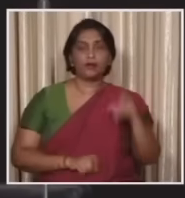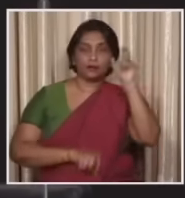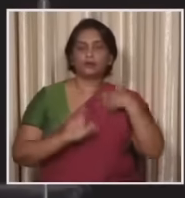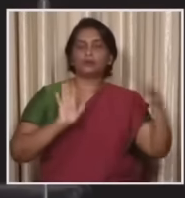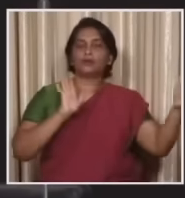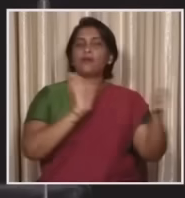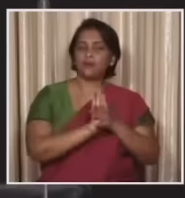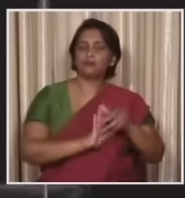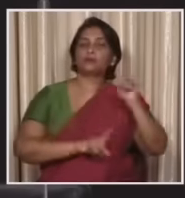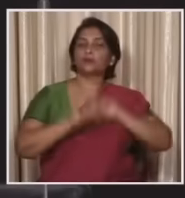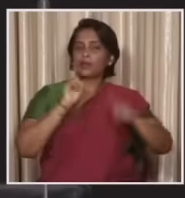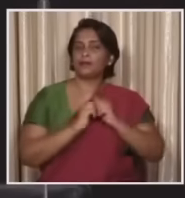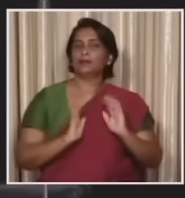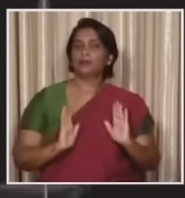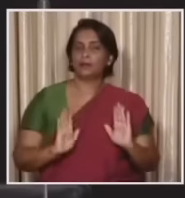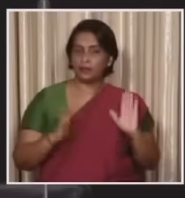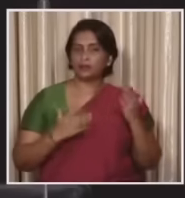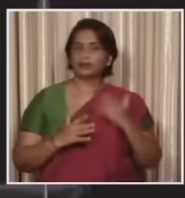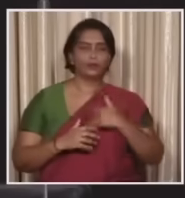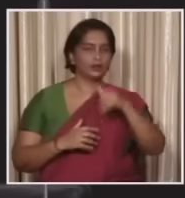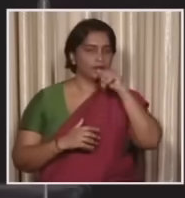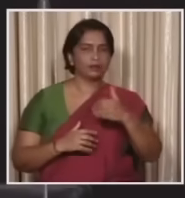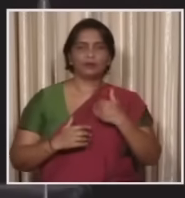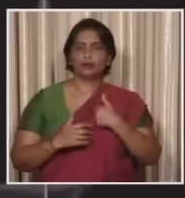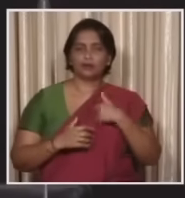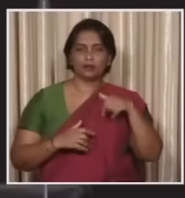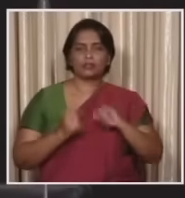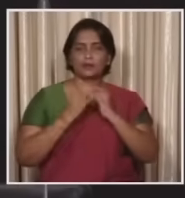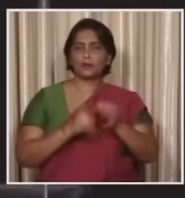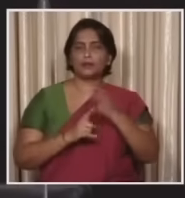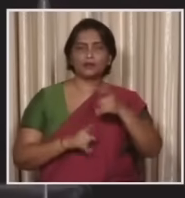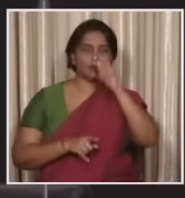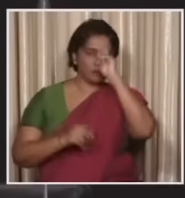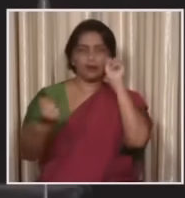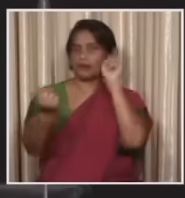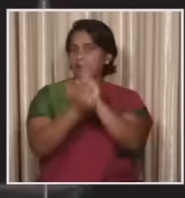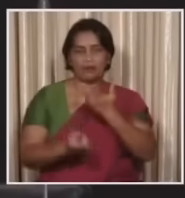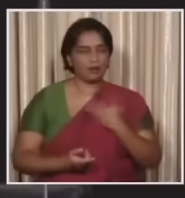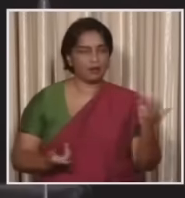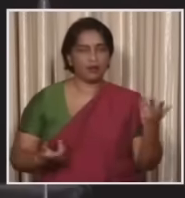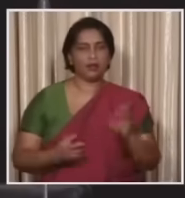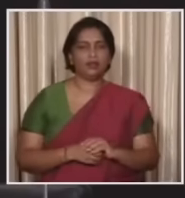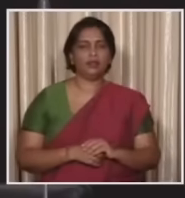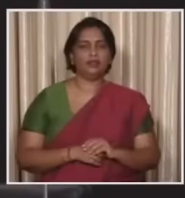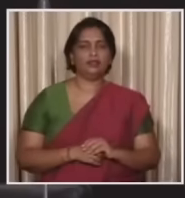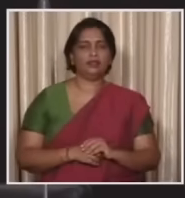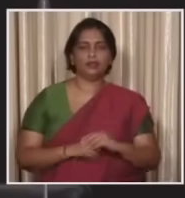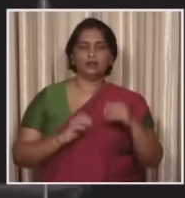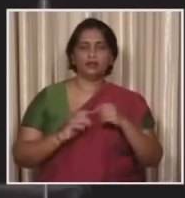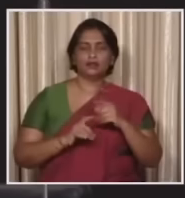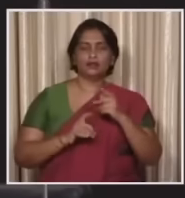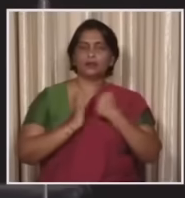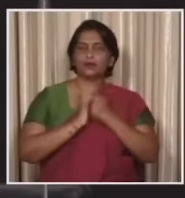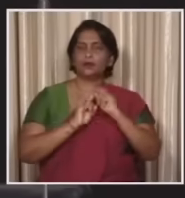මම සාකච්ඡා කරන්න ආරම්භ කරනවා. මම කවදාවත් අඩුව ගන්න මම සජිත් ප්‍රේමදාසතුමාව හම්බෙලවත් නැහැ. මම ගරු